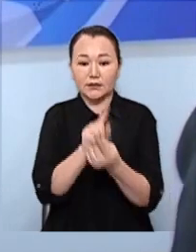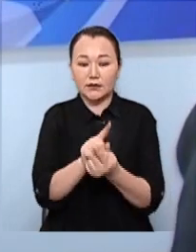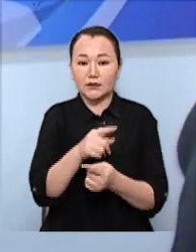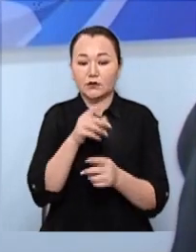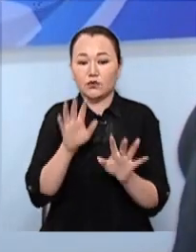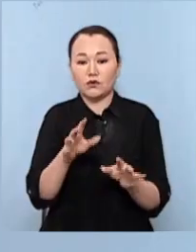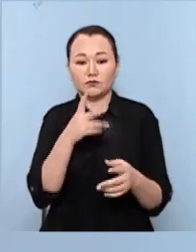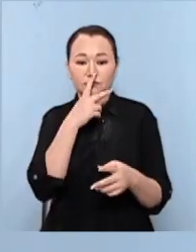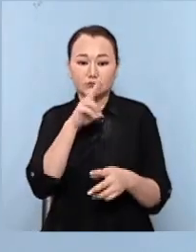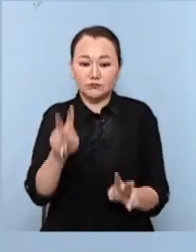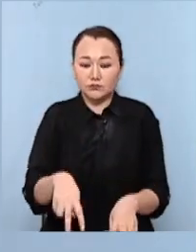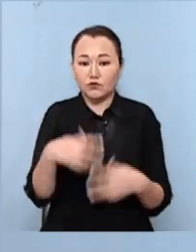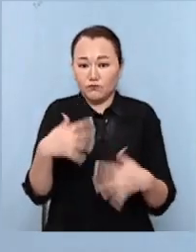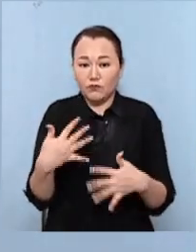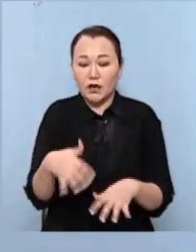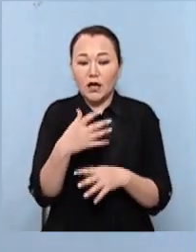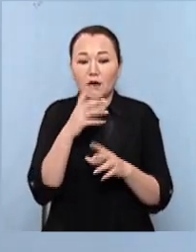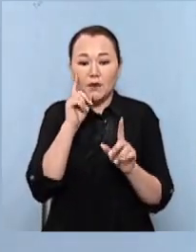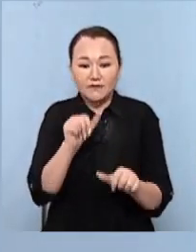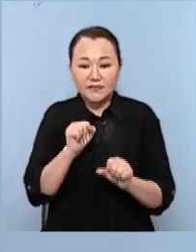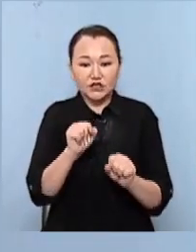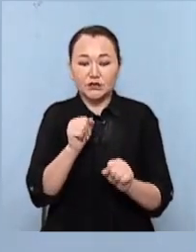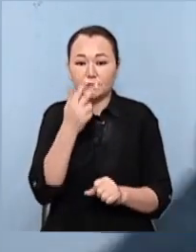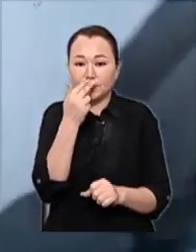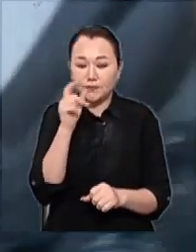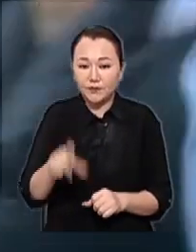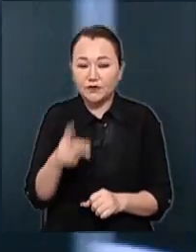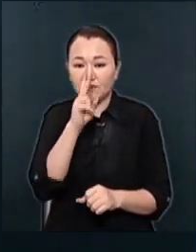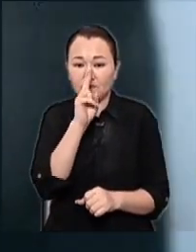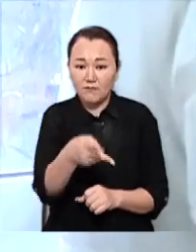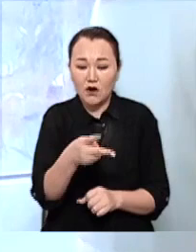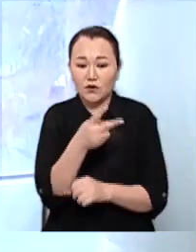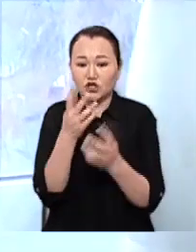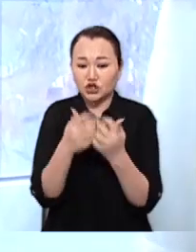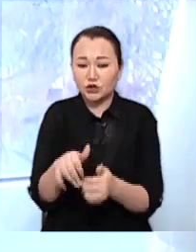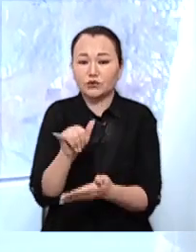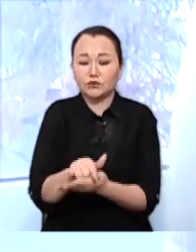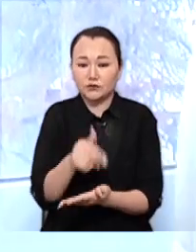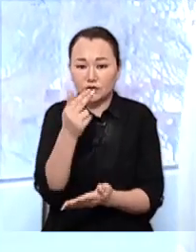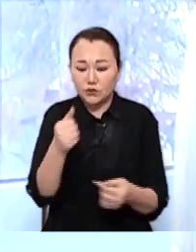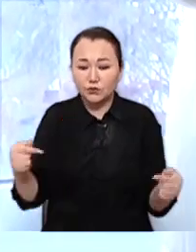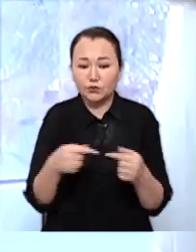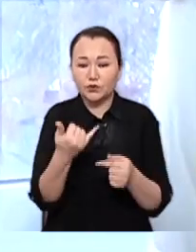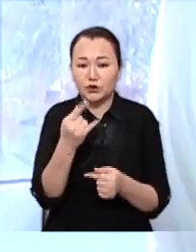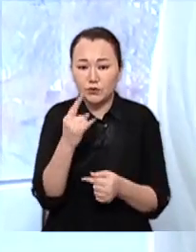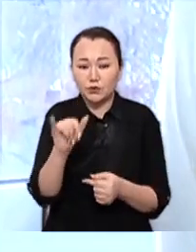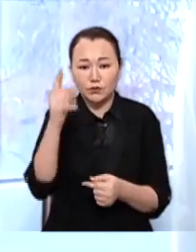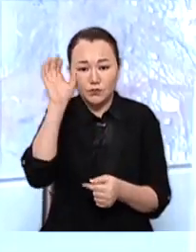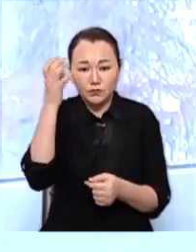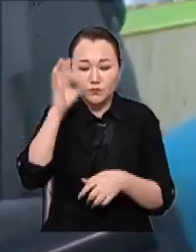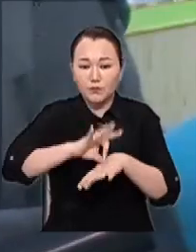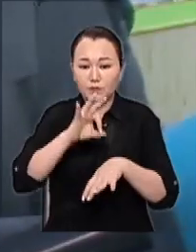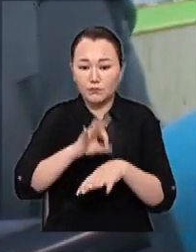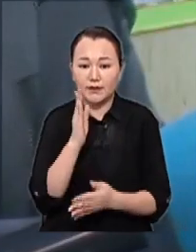сырттай ғана тексереді. Ал құқық қорғаушылар жасөспірімнің 2 жыл бойы психдиспансерде есепте тұрғанын растады. Айтуынша баланың психикасында ауытқуы